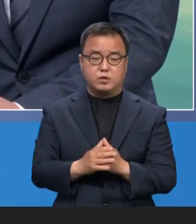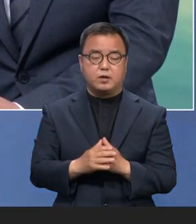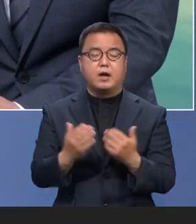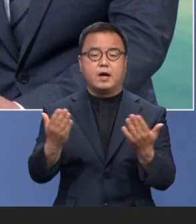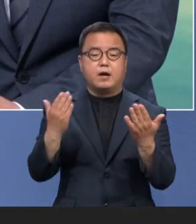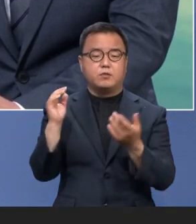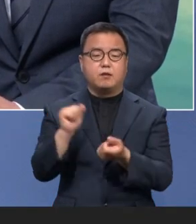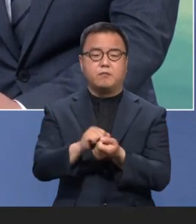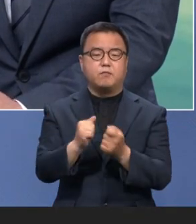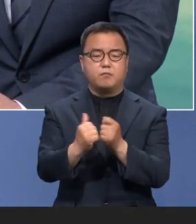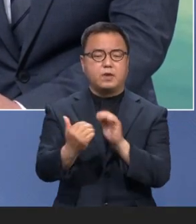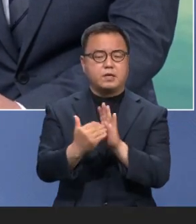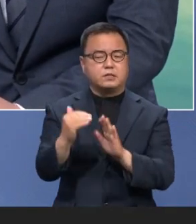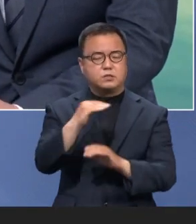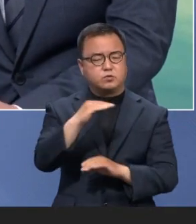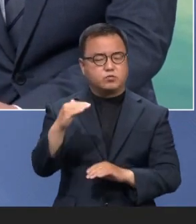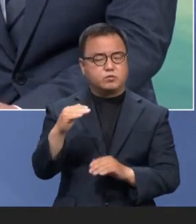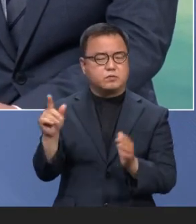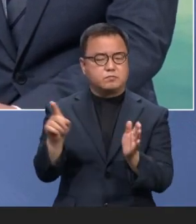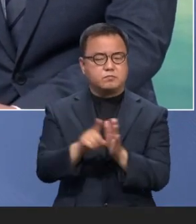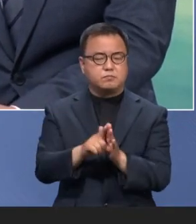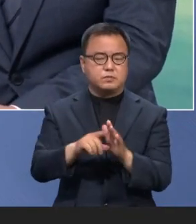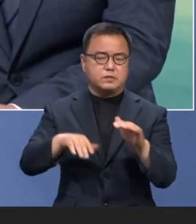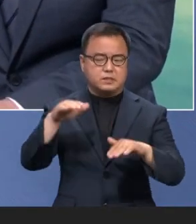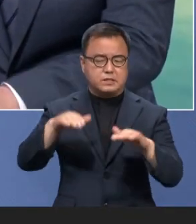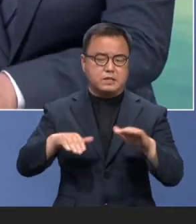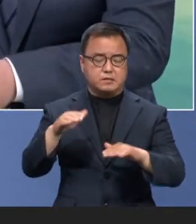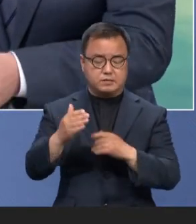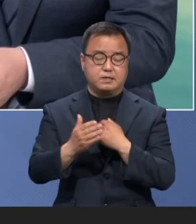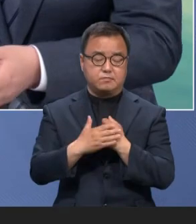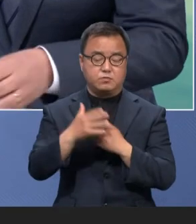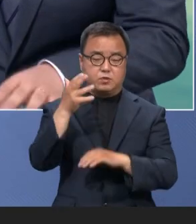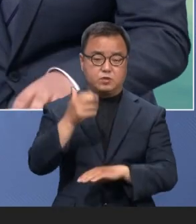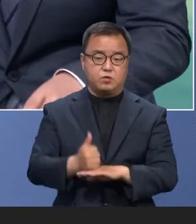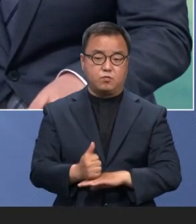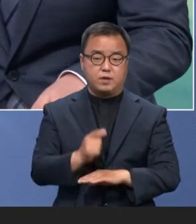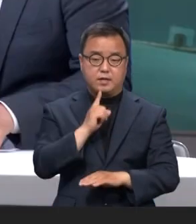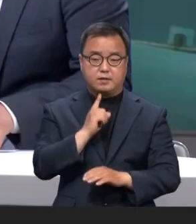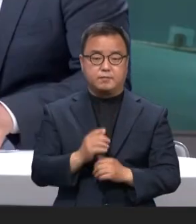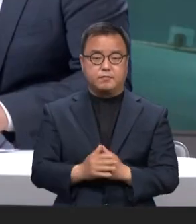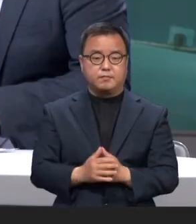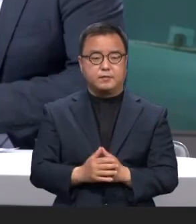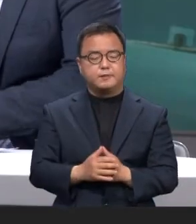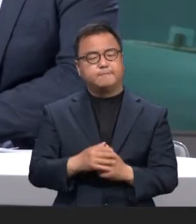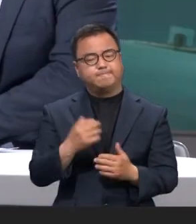수준에 대한 신뢰가 이 같은 인종 간 격차를 만들었다 고 분석했습니다 4 이것도 또 안타까운 소식이 없네요